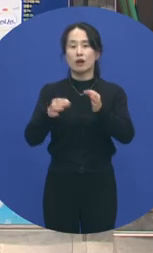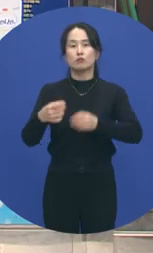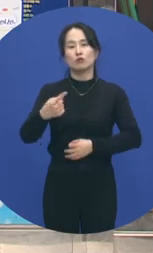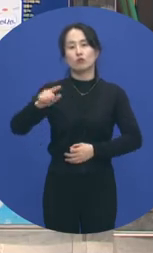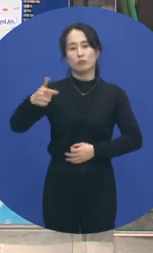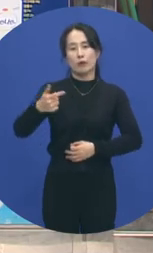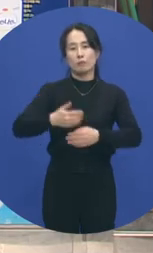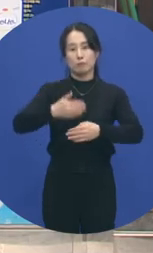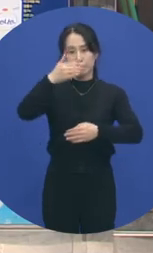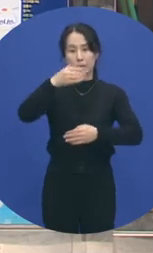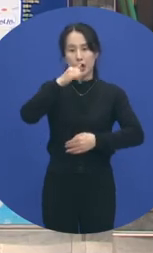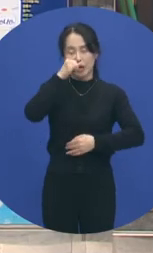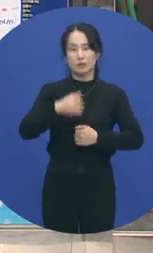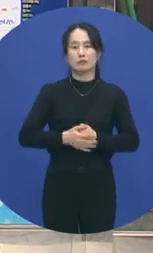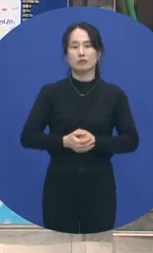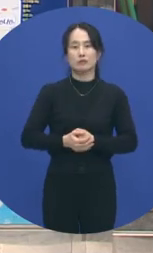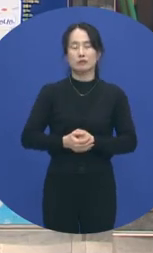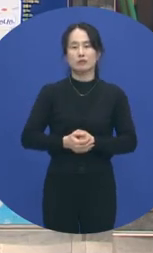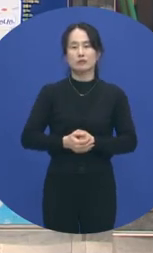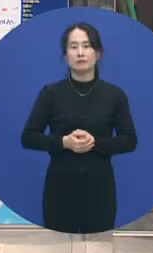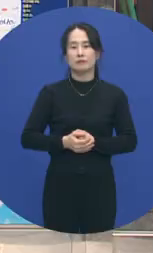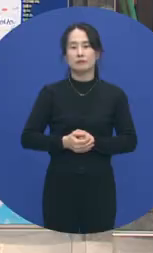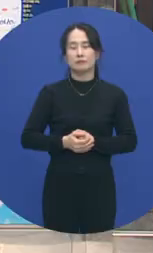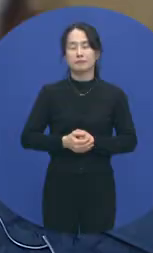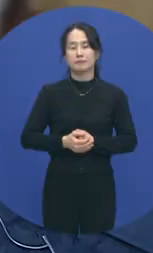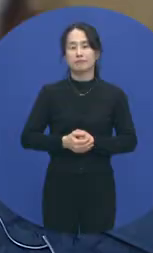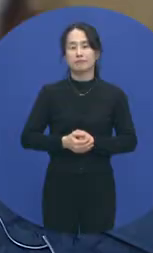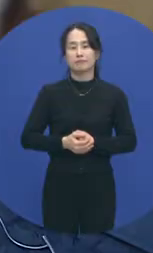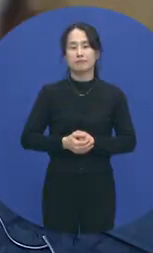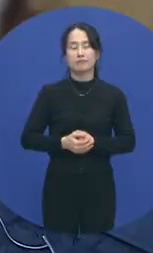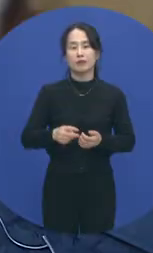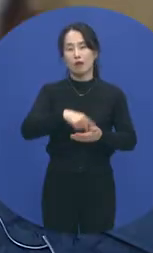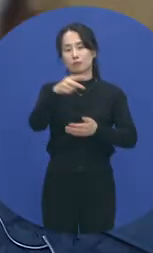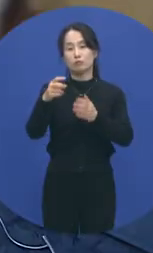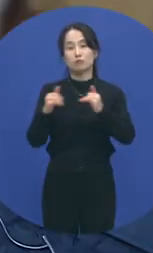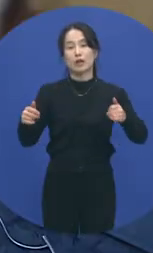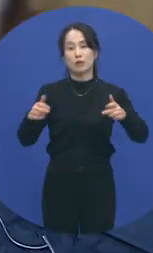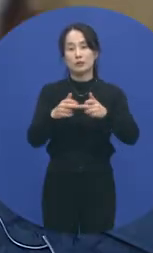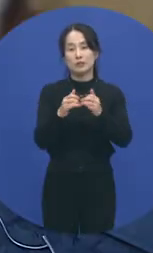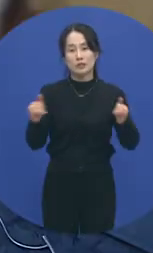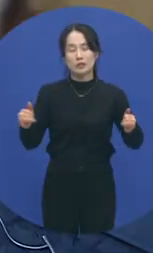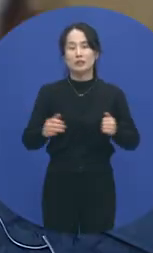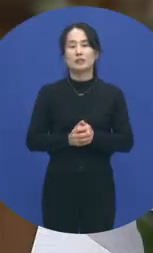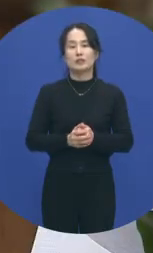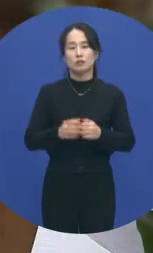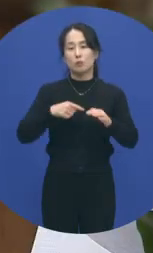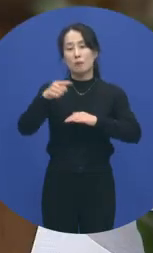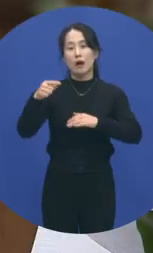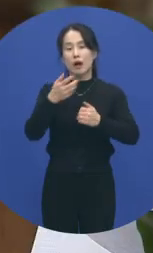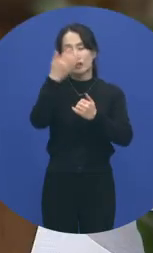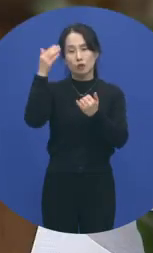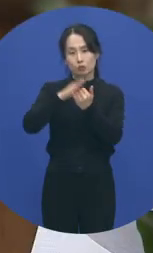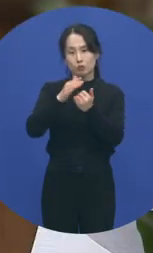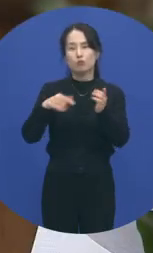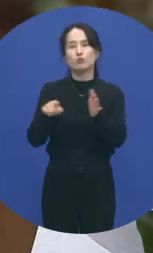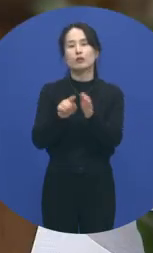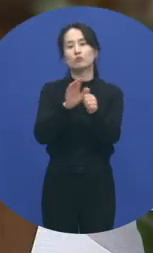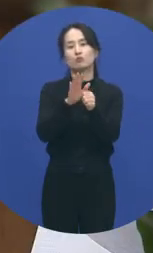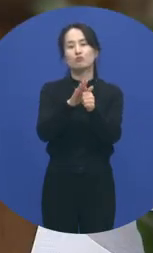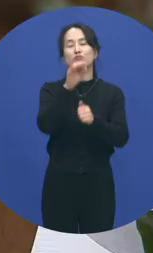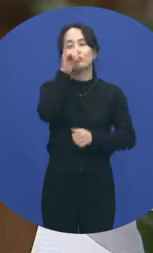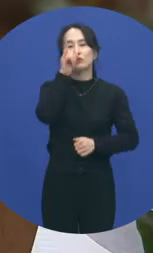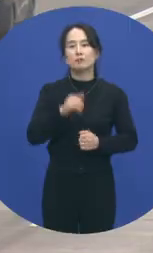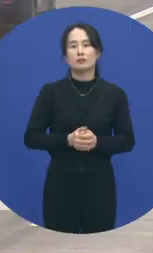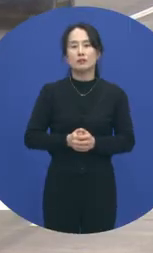약국 1,600여 곳도 문을 열어 의료 공백을 최소화합니다. 노숙인과 장애인, 가정 밖 청소년을 위한 지원도